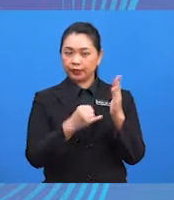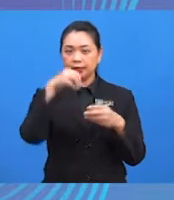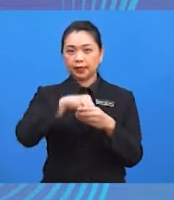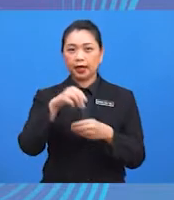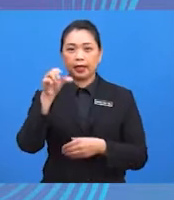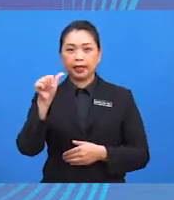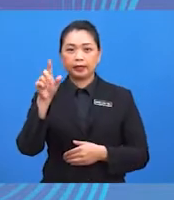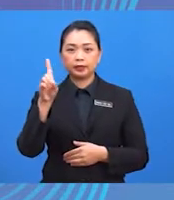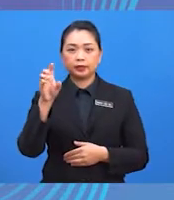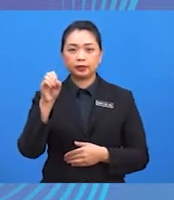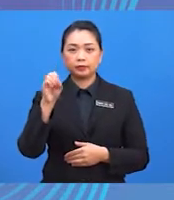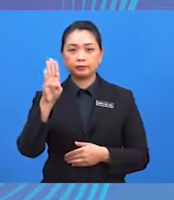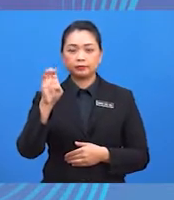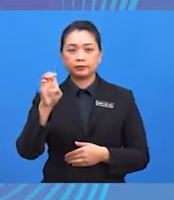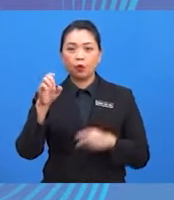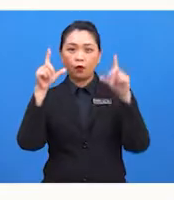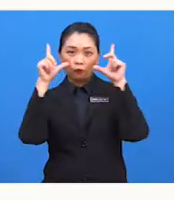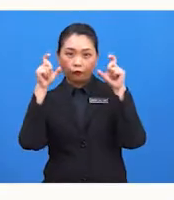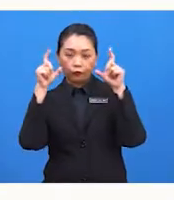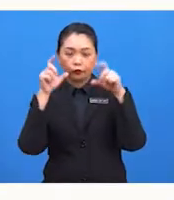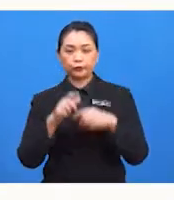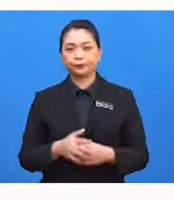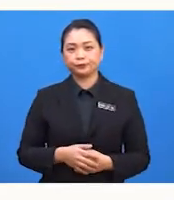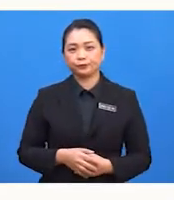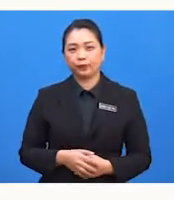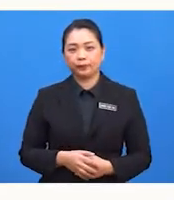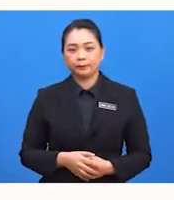Saya akan terangkan drawing tools terdahulu.